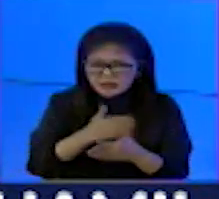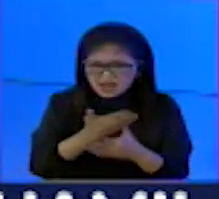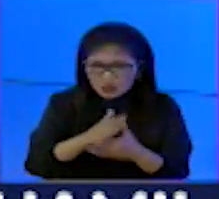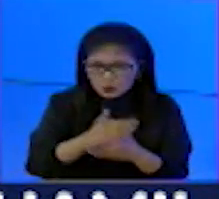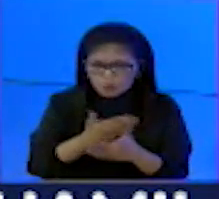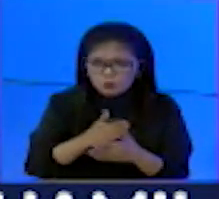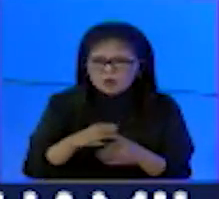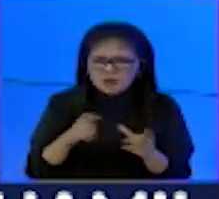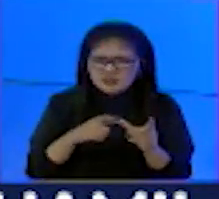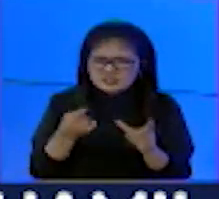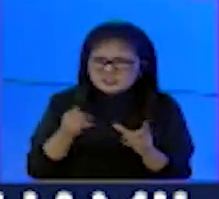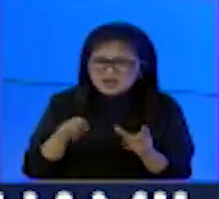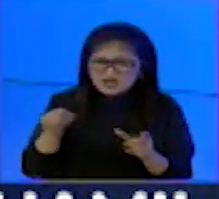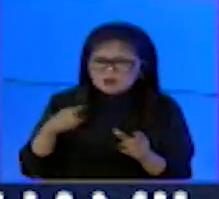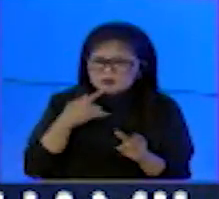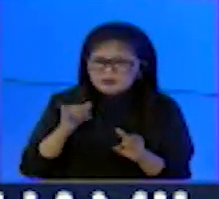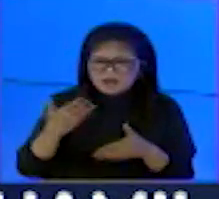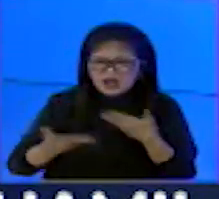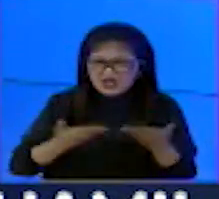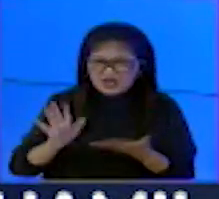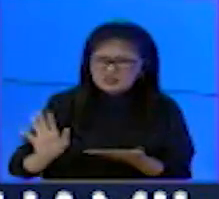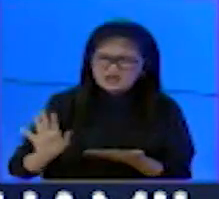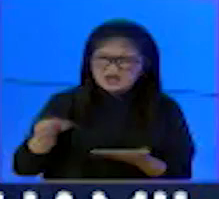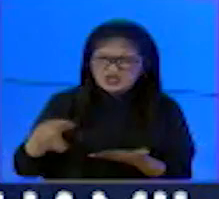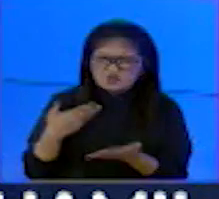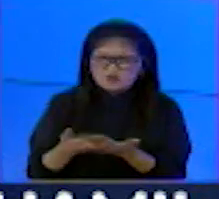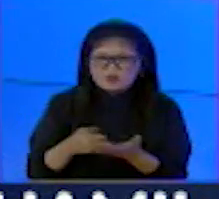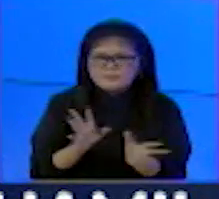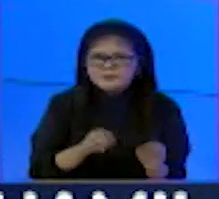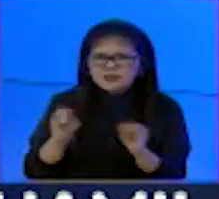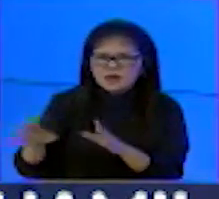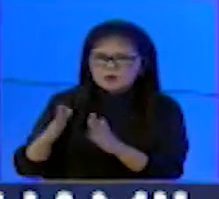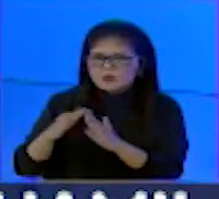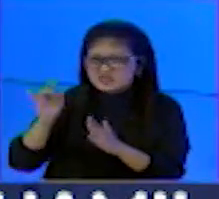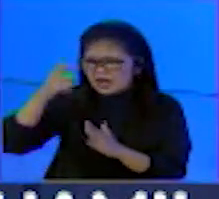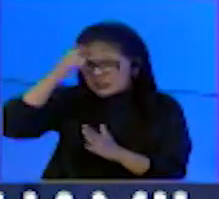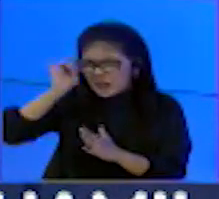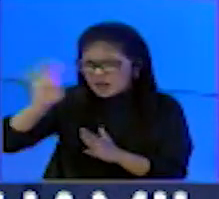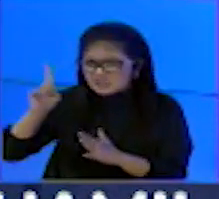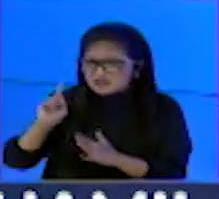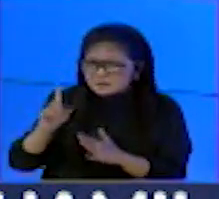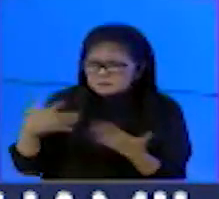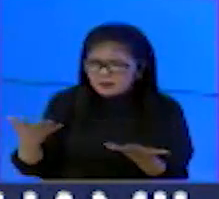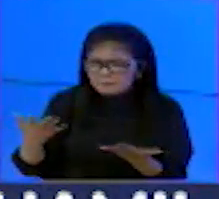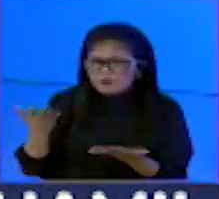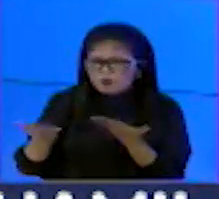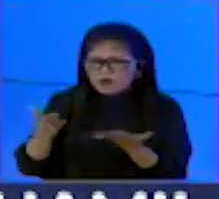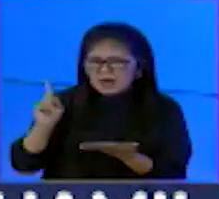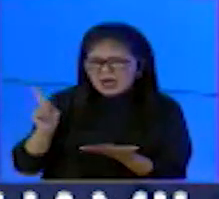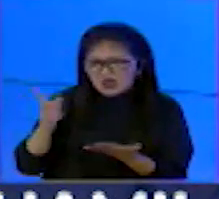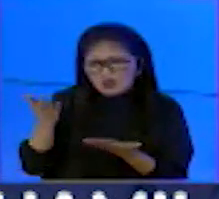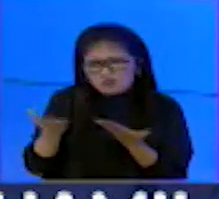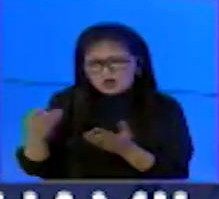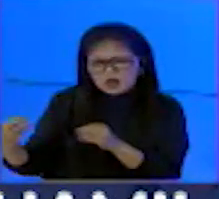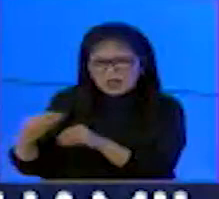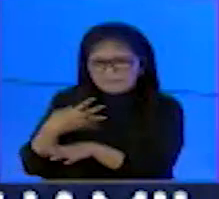lalu diduga tak lagi dilayani dan langsung diminta ke rumah sakit lain dengan alasan kontak dengan orang dari daerah terjangkit COVID-19, yakni